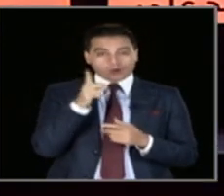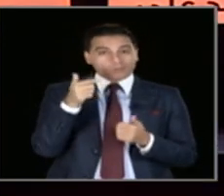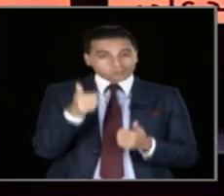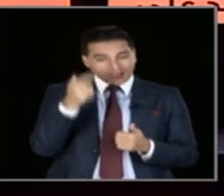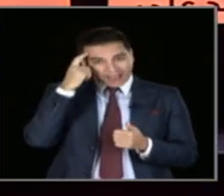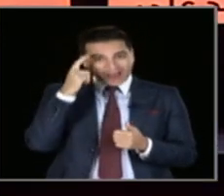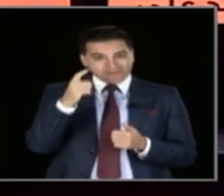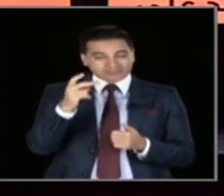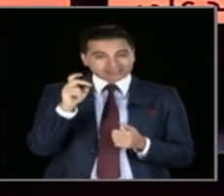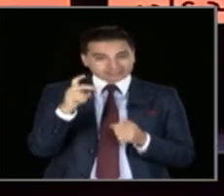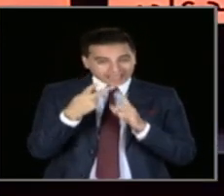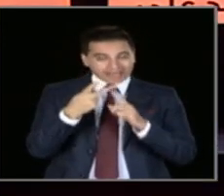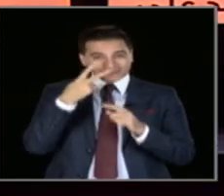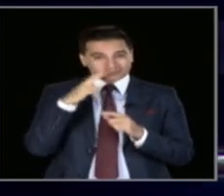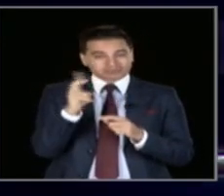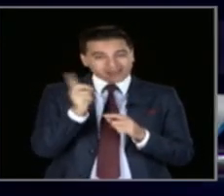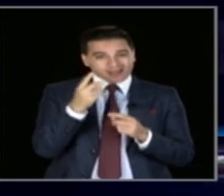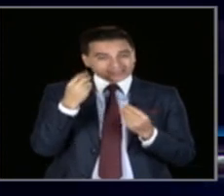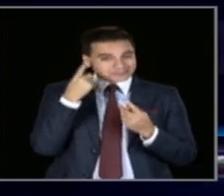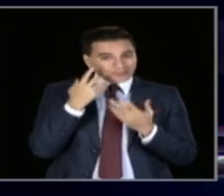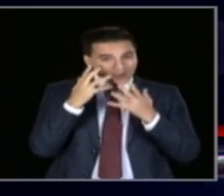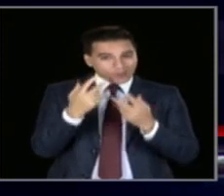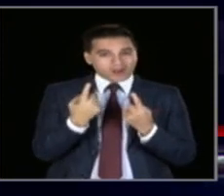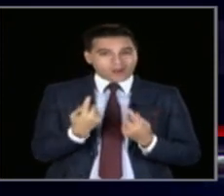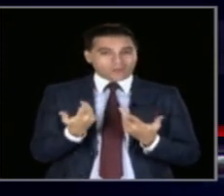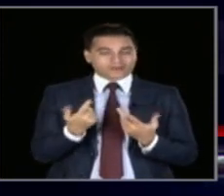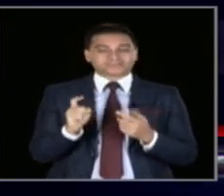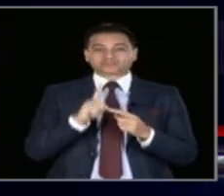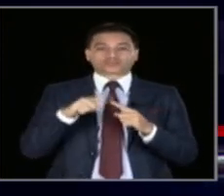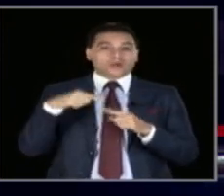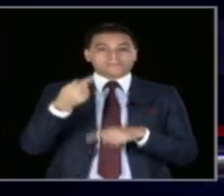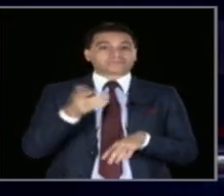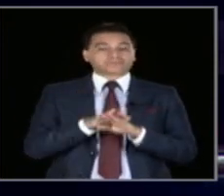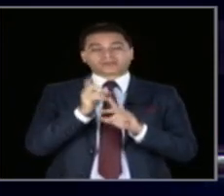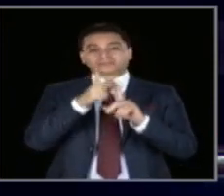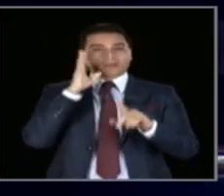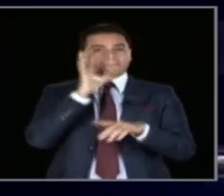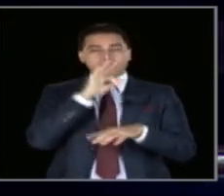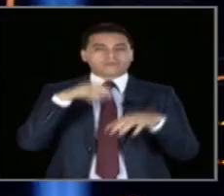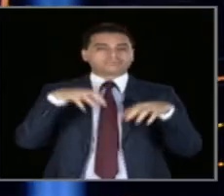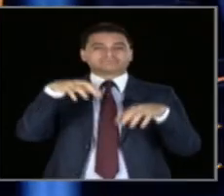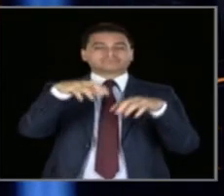ايمان وسهل مش صعب. السؤال اللي جاي لوحات ومعالم، والسؤال هو